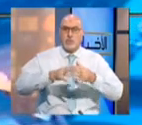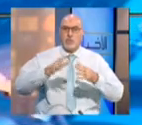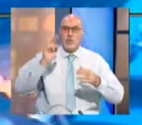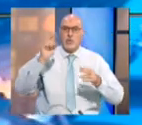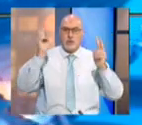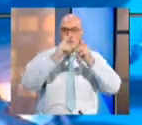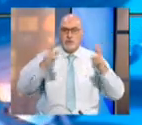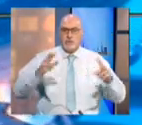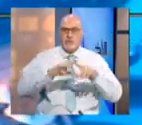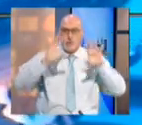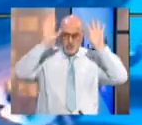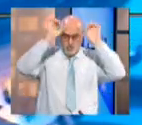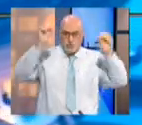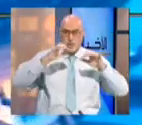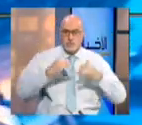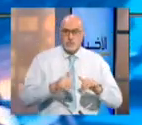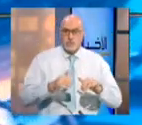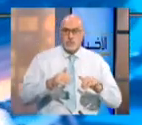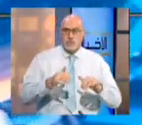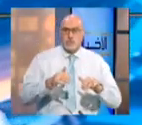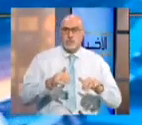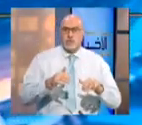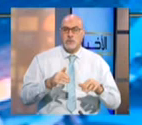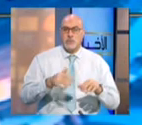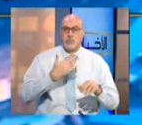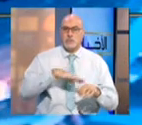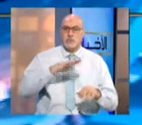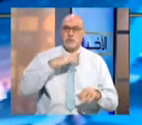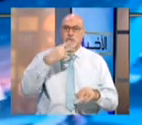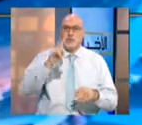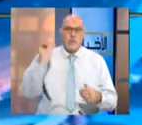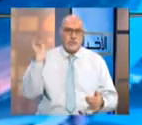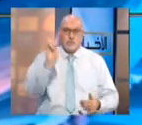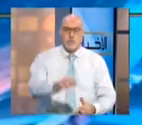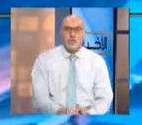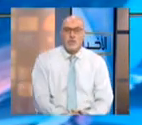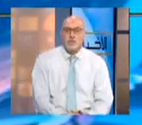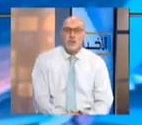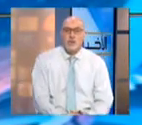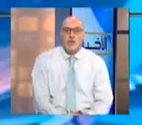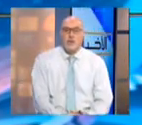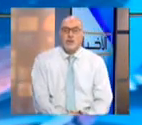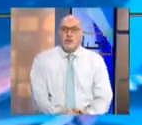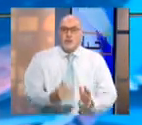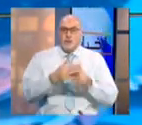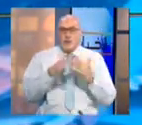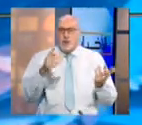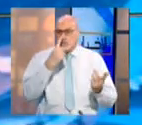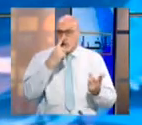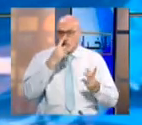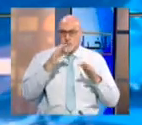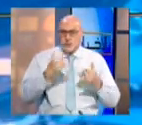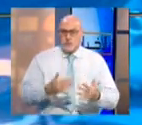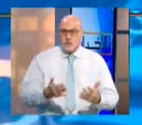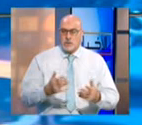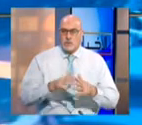بالتعاون بين سفراء الجزائر في الدول المعنية ومسؤولي قطاع النقل. فسح المجال أمام الخبرات الجزائرية